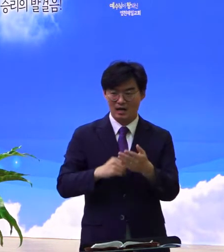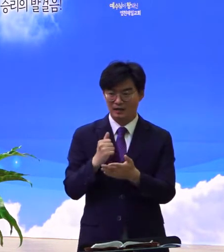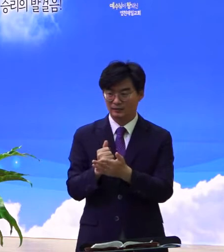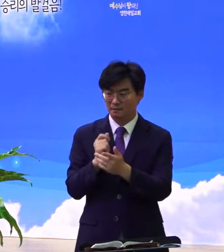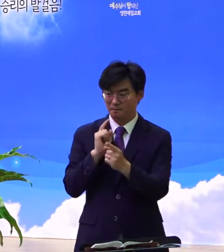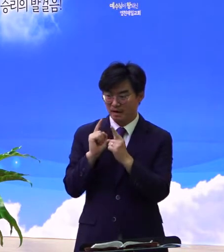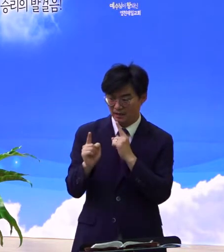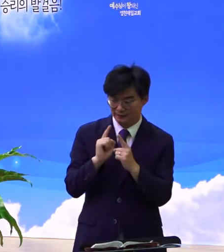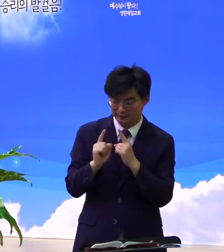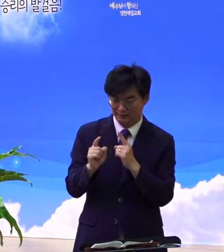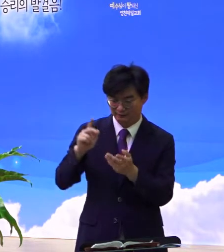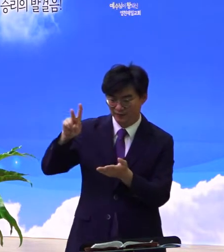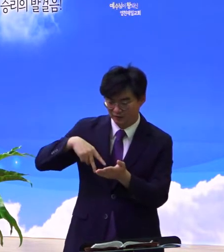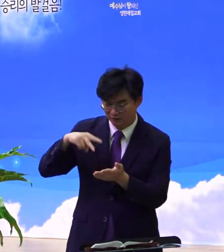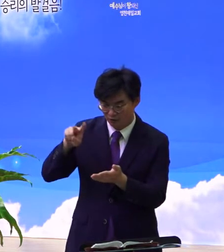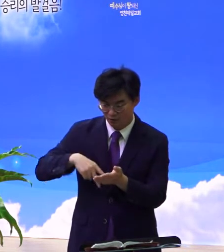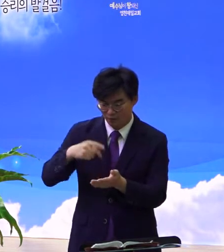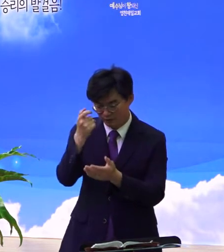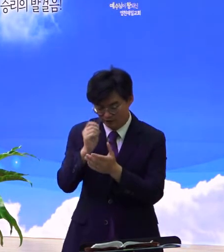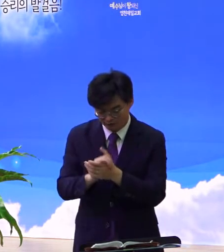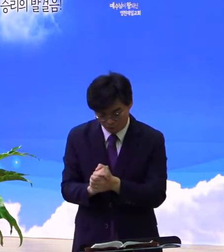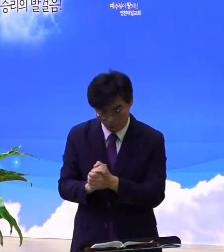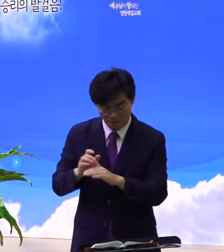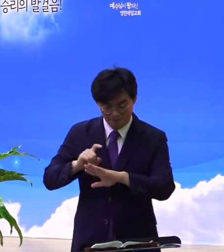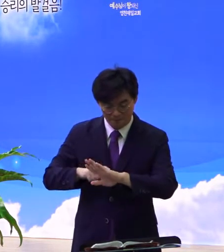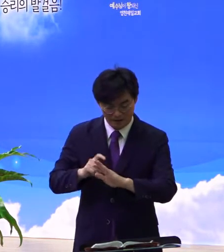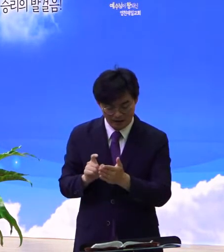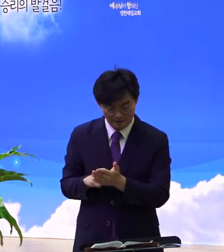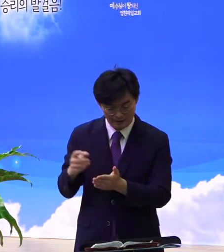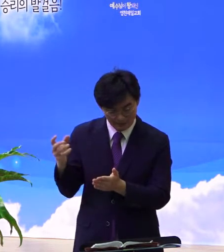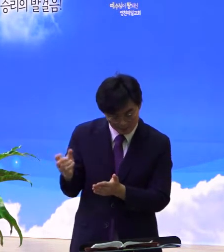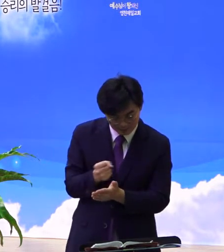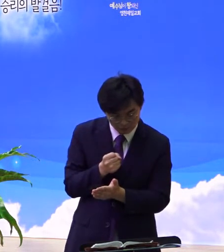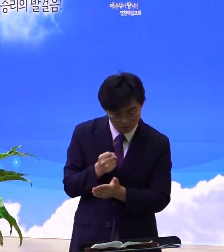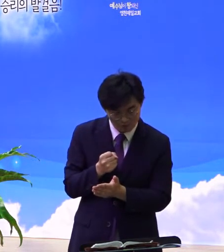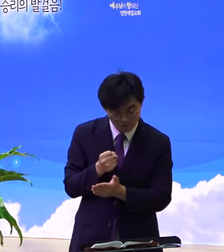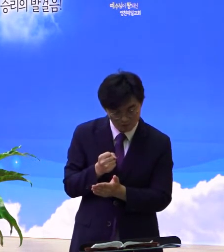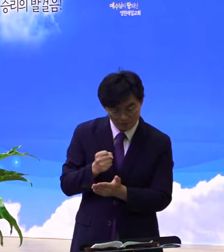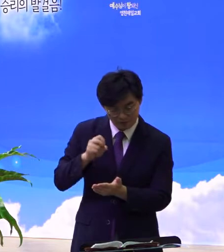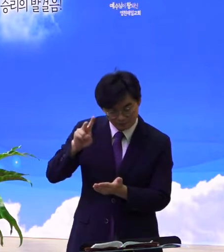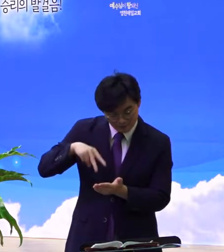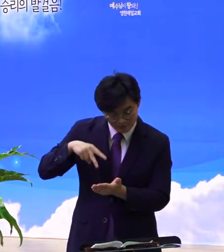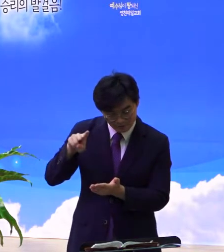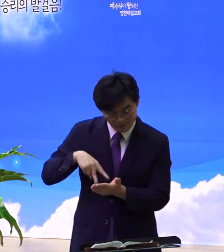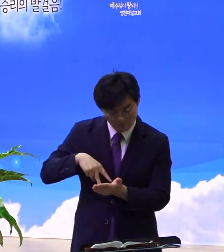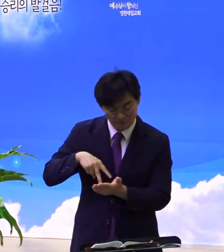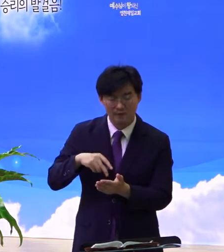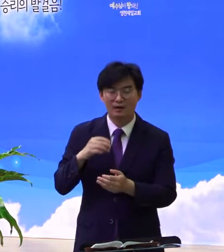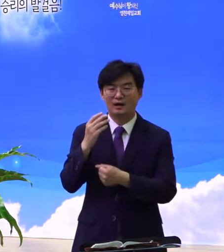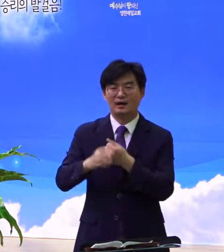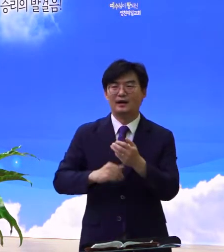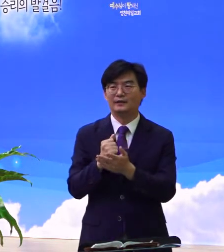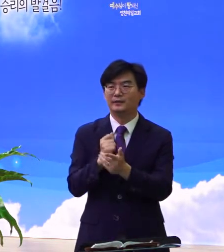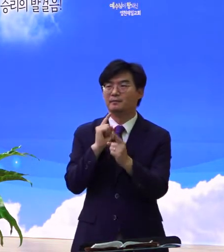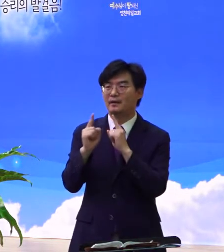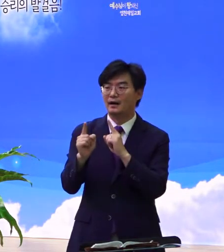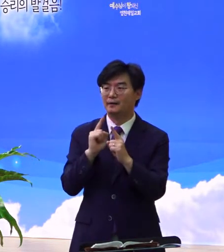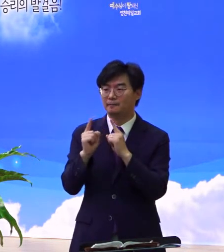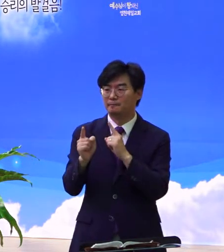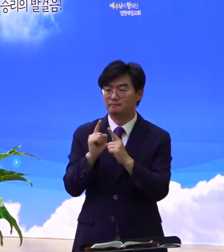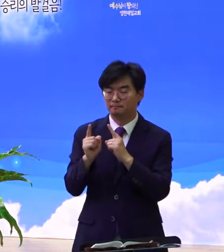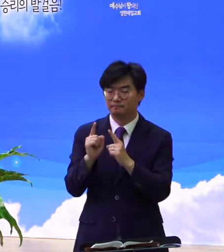읽고 묵상하고 그 말씀을 마음에 새기고 그 말씀을 읊조리고 그 말씀을 붙들고 사는 그